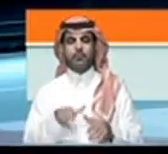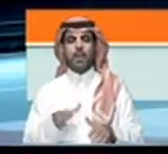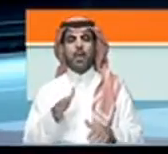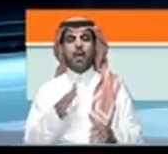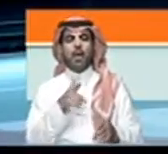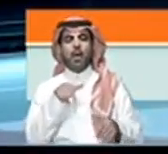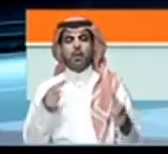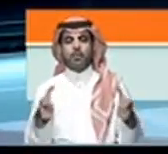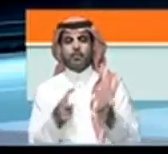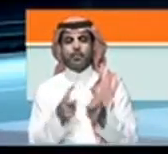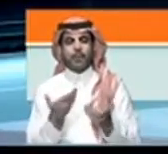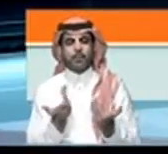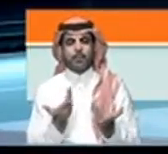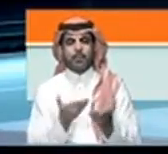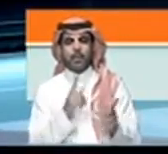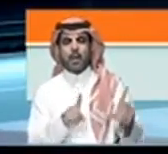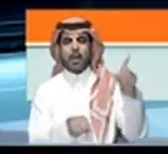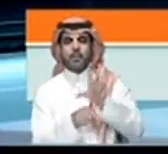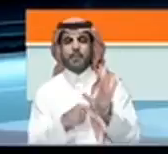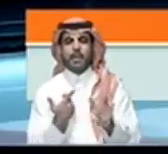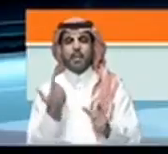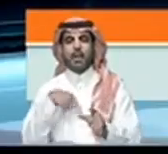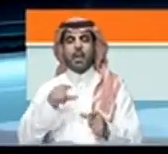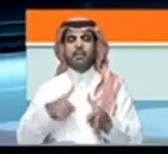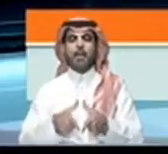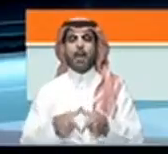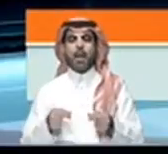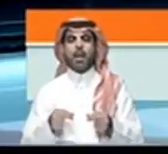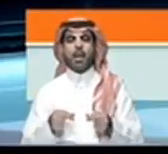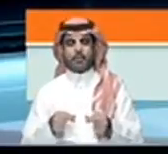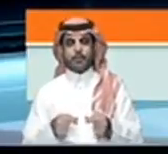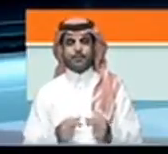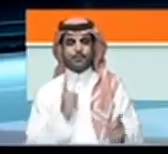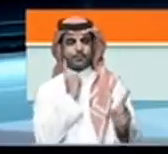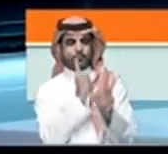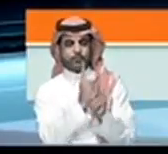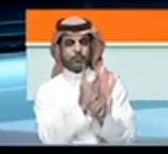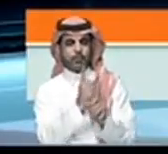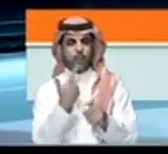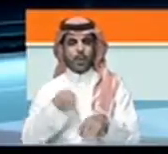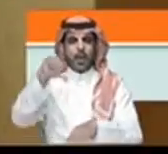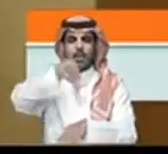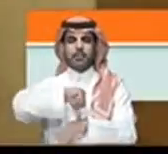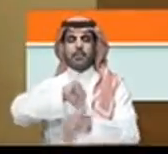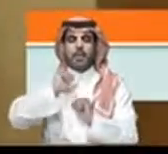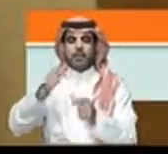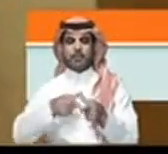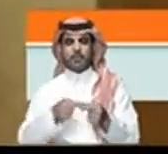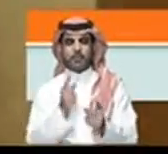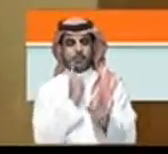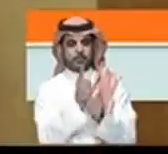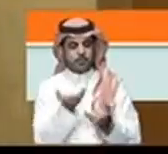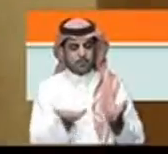اليوم دوله رئيس وزراء اليابان شينزو ابي في مدينه اوساكا اليابانيه وقد عقد سمو ولي العهد